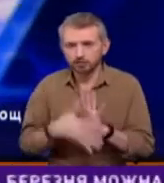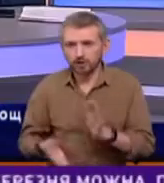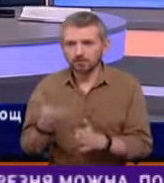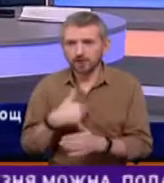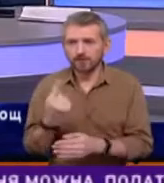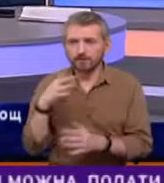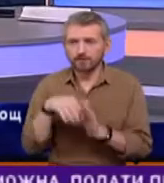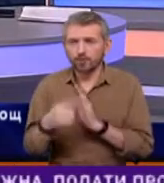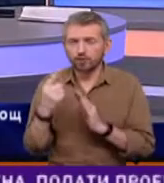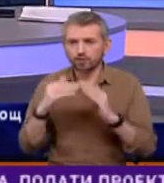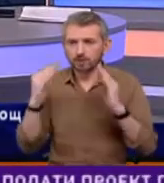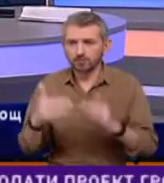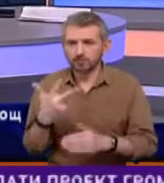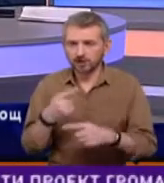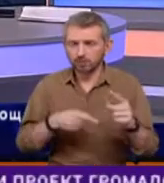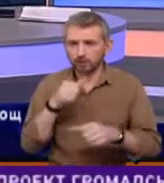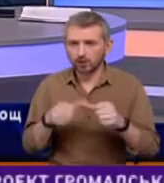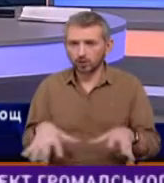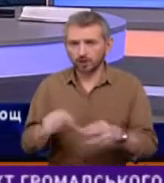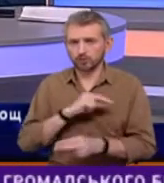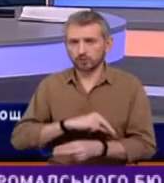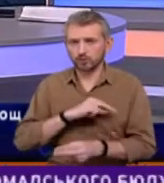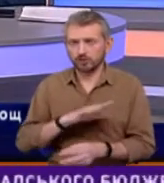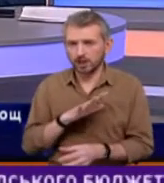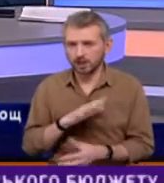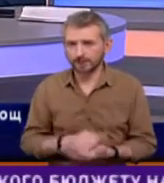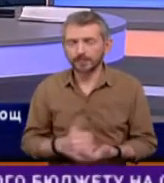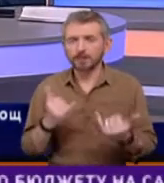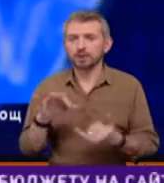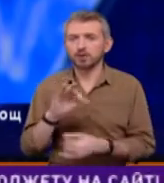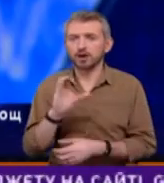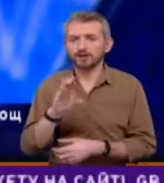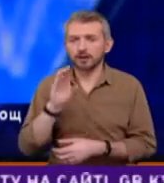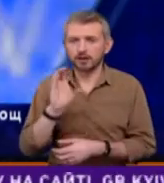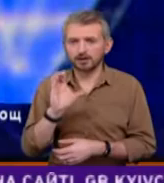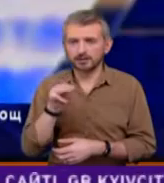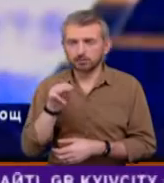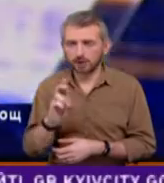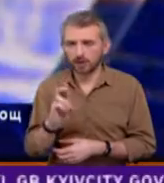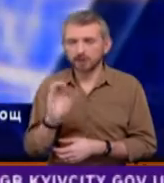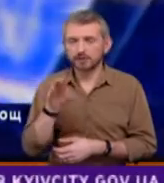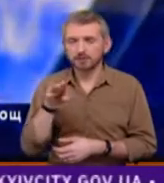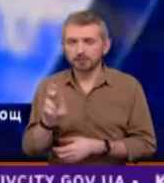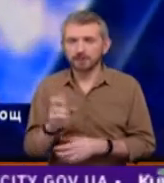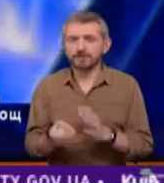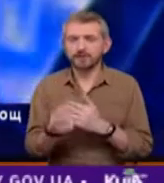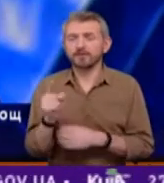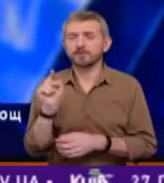одному приміщенні 3,5 роки працювали разом. Тепер стосовно СТБ. СТБ – це виявився